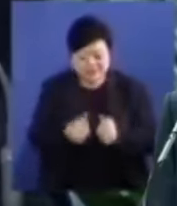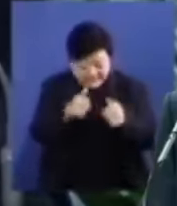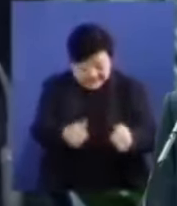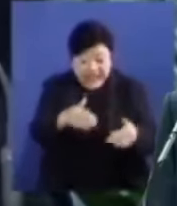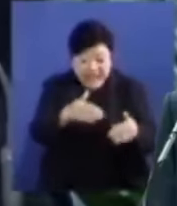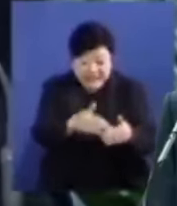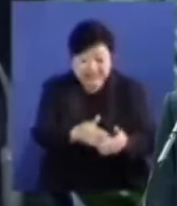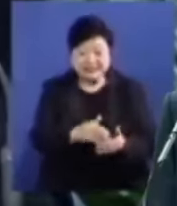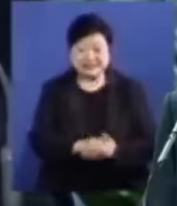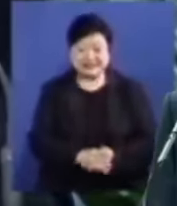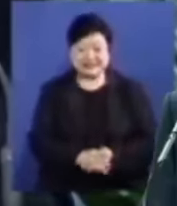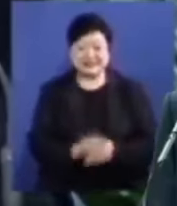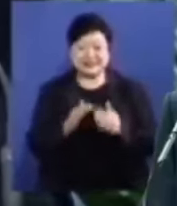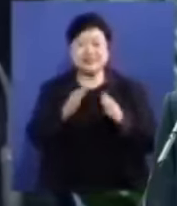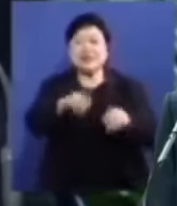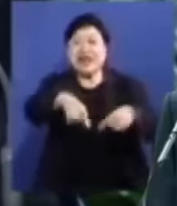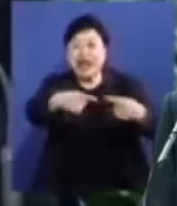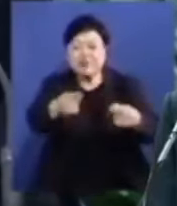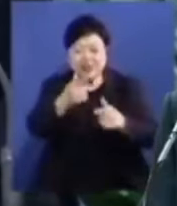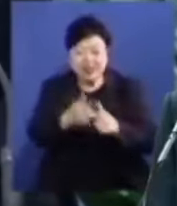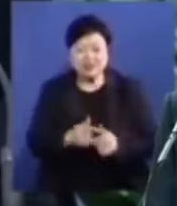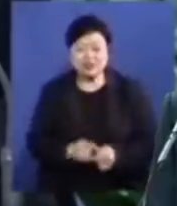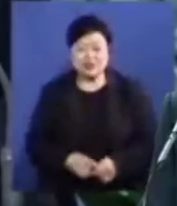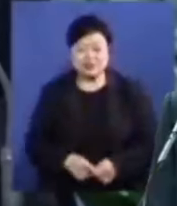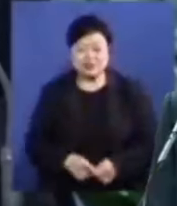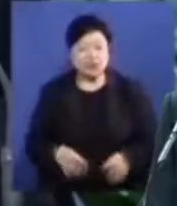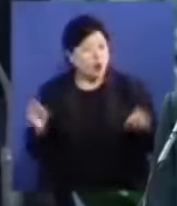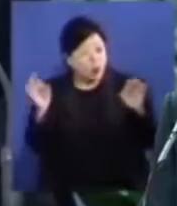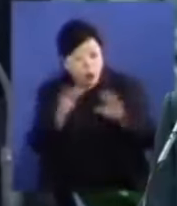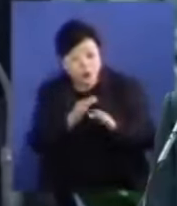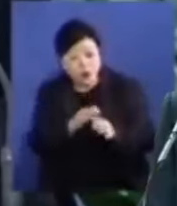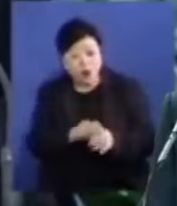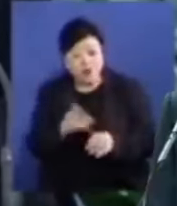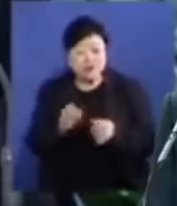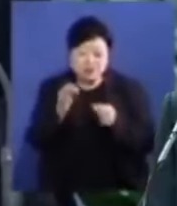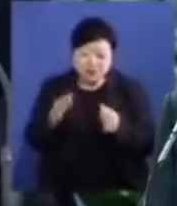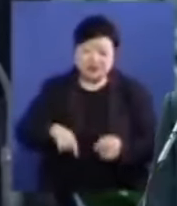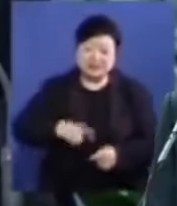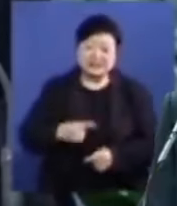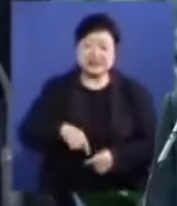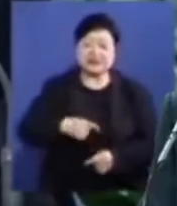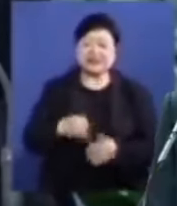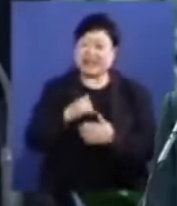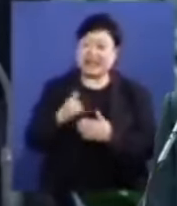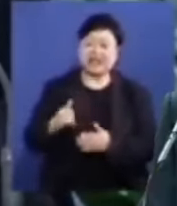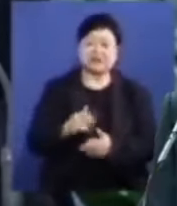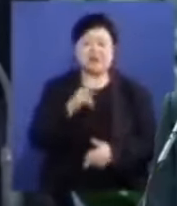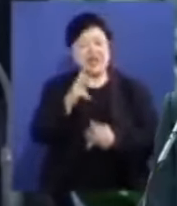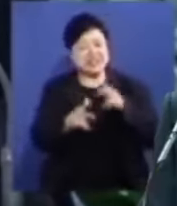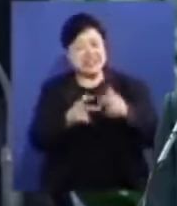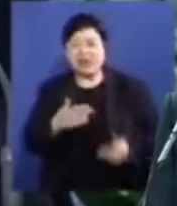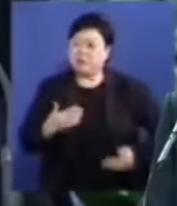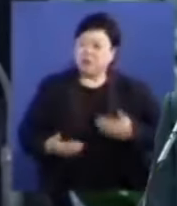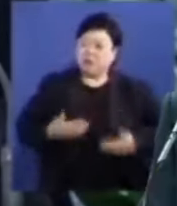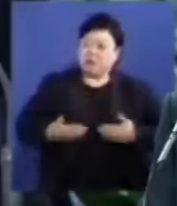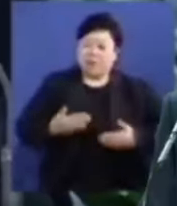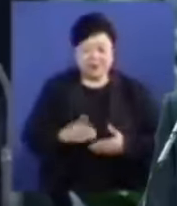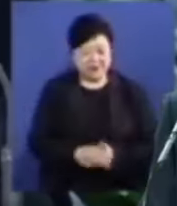가고 집에 들어가면 예수님 온 데 간 데 없고 일주일 내내 자기 혼자 가족들과 사업이나 하고 생활이나